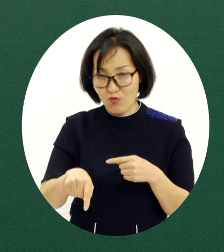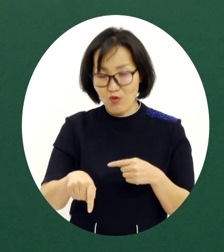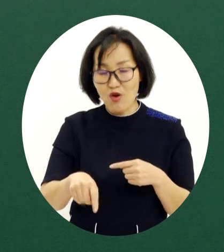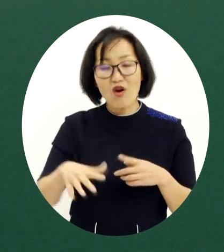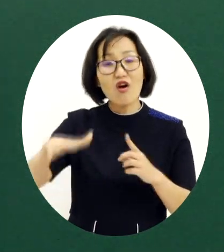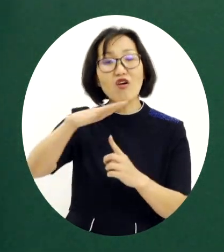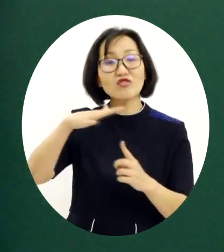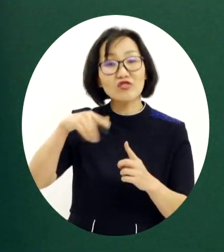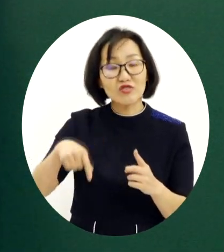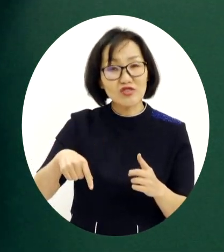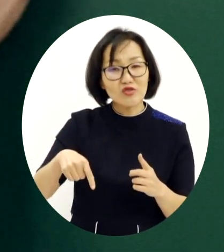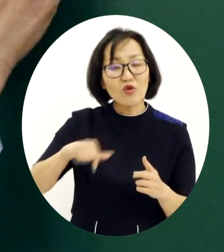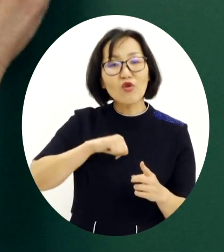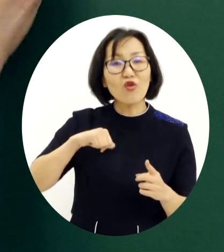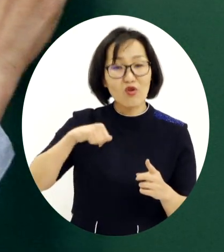явдал хаан